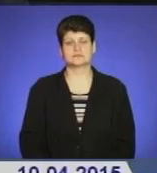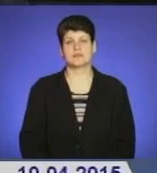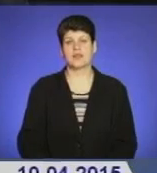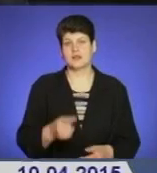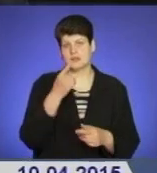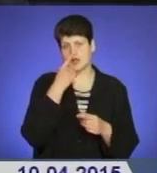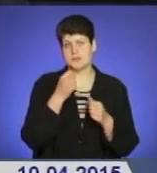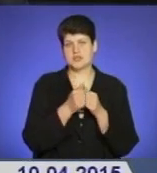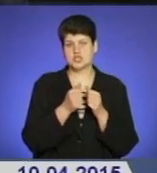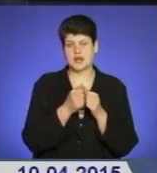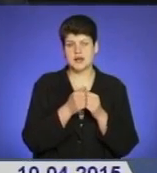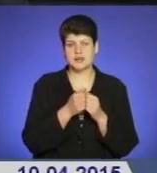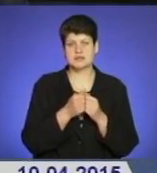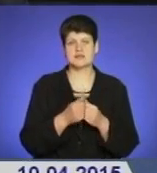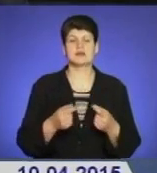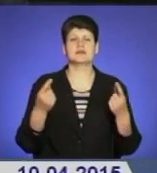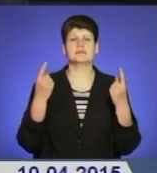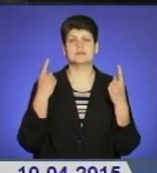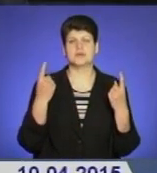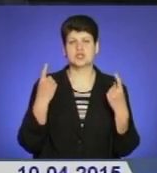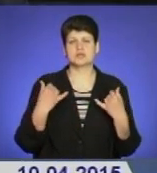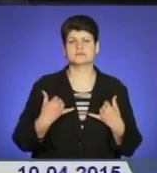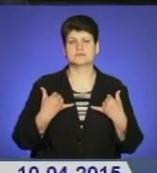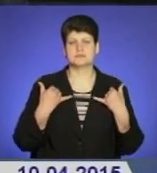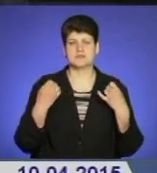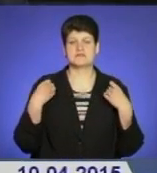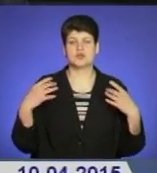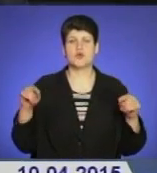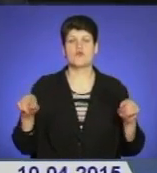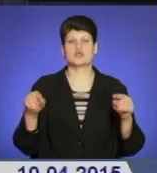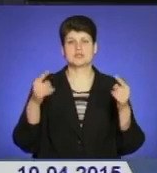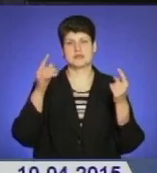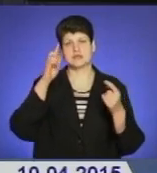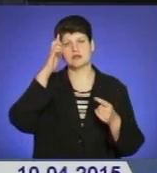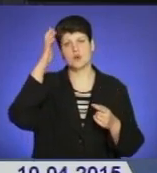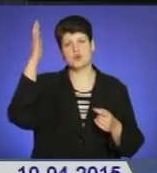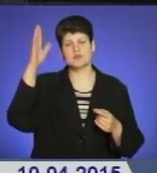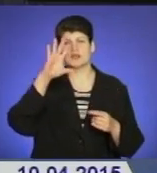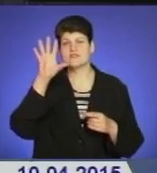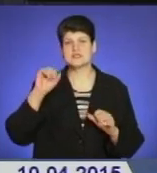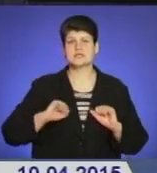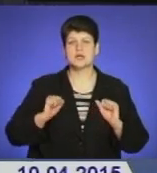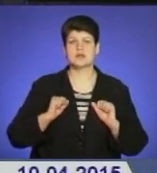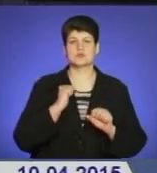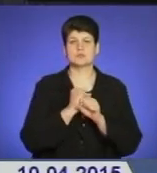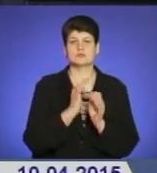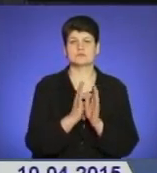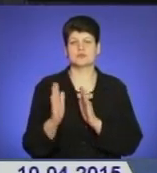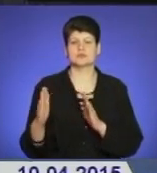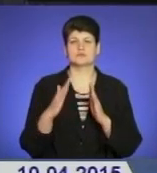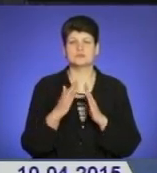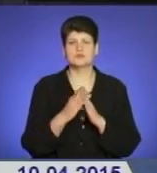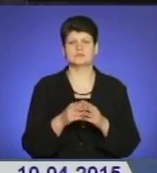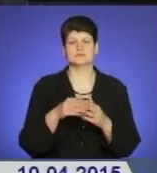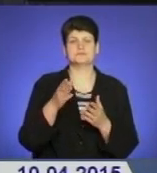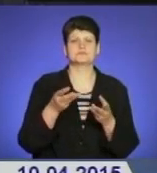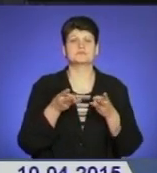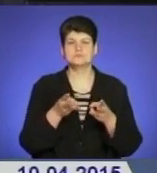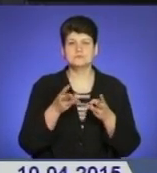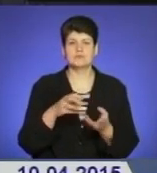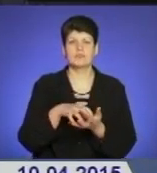Наближається найсвітліше, найблагодатніше та найбільш шановане свято – Воскресіння Господнє. Оці стараються навести лад у будинках, випікають паски, малюють